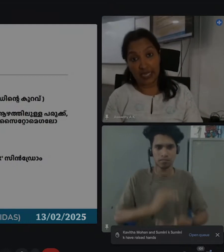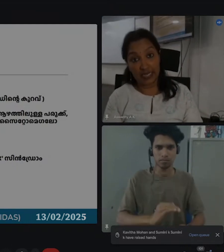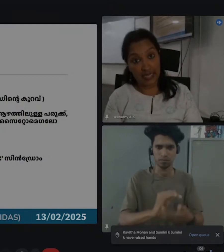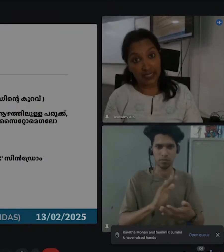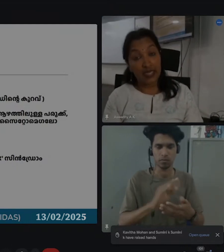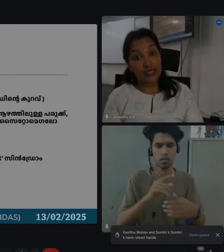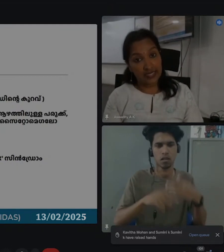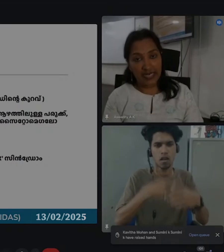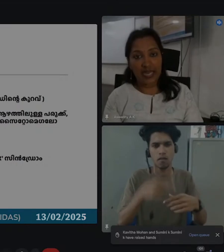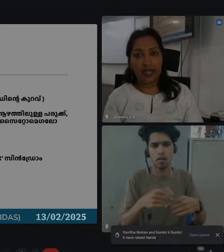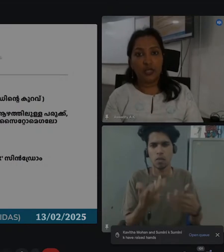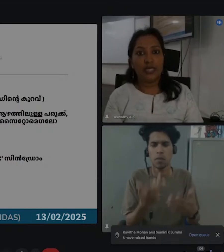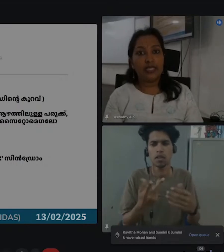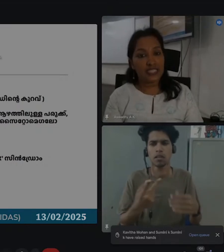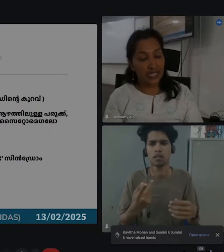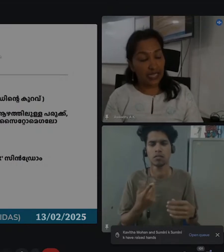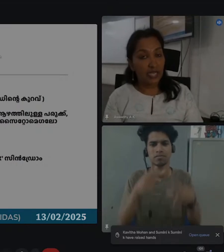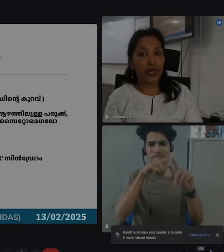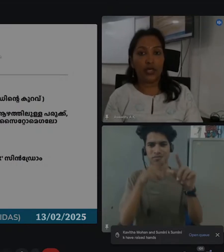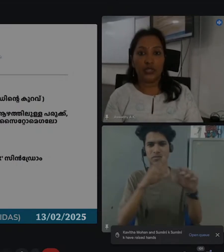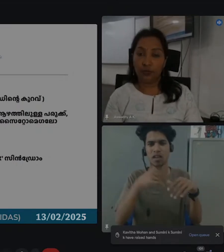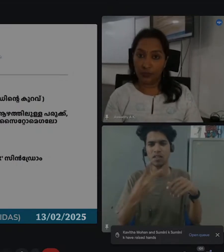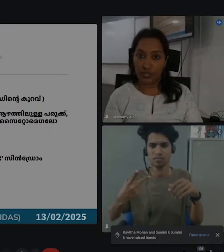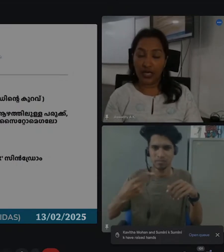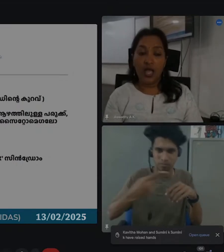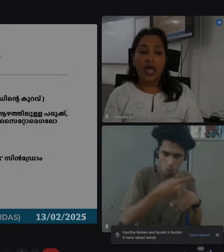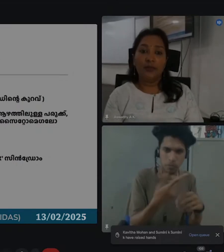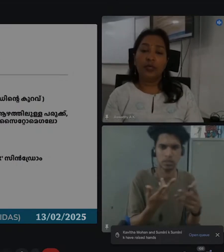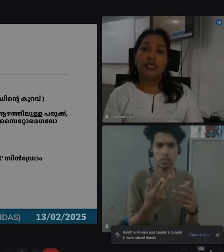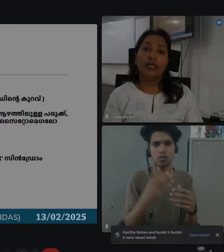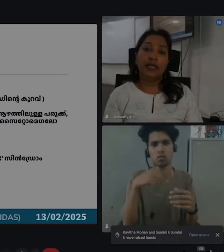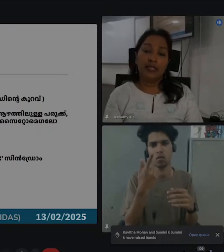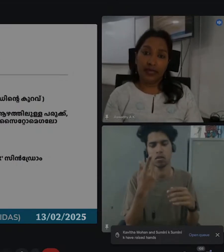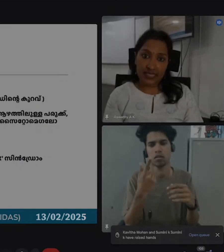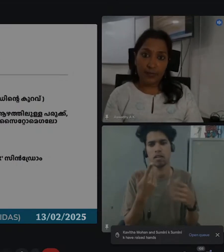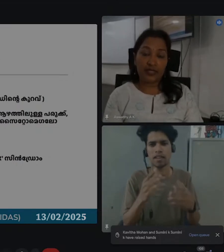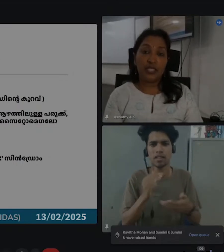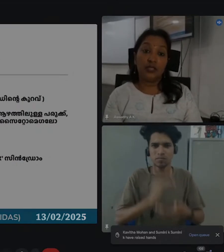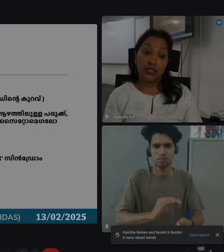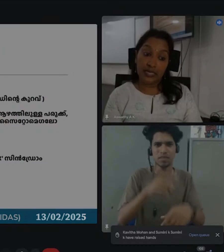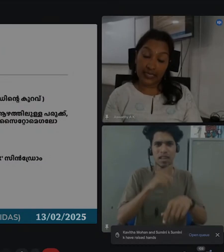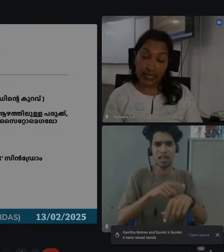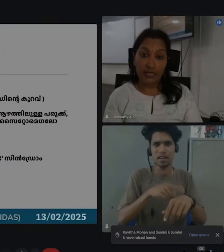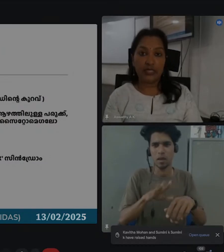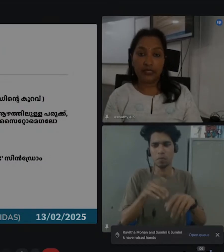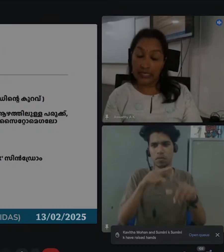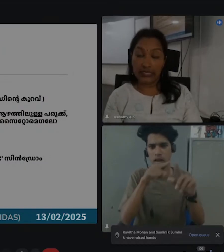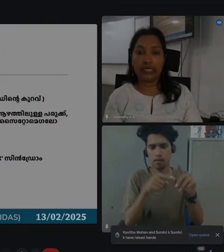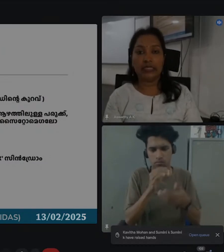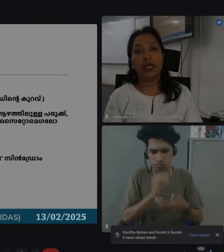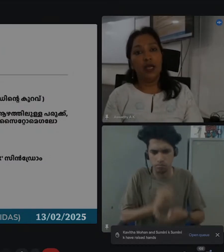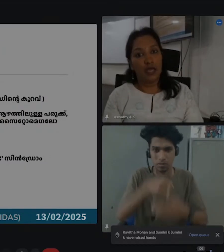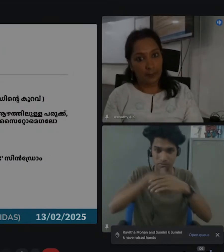സർജറി ആണെങ്കിൽ, അതായത് സിസേറിയൻ ആണെന്നുണ്ടെങ്കിൽ ശസ്ത്രക്രിയയിൽ ഉണ്ടാകുന്ന ബുദ്ധിമുട്ടുകൾ, അതുപോലെ തന്നെ ഡെലിവറി സമയത്ത്